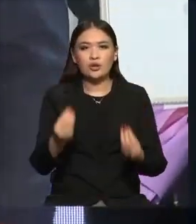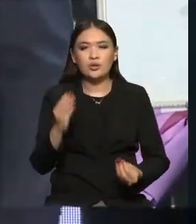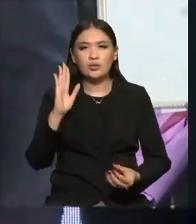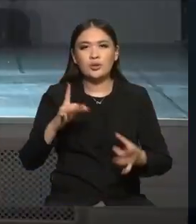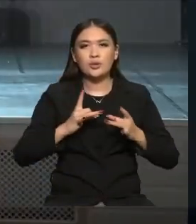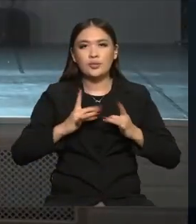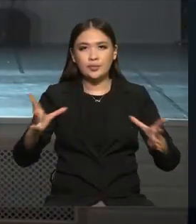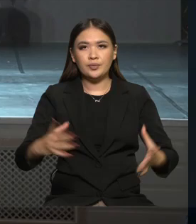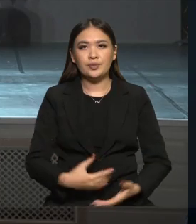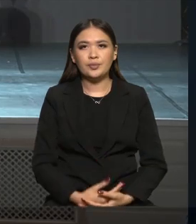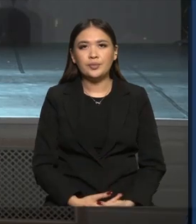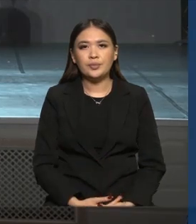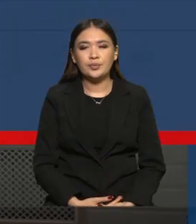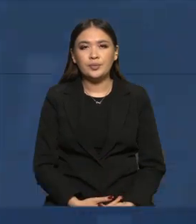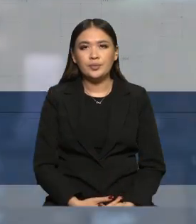өтеді.